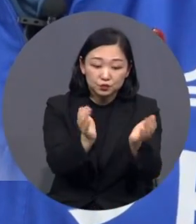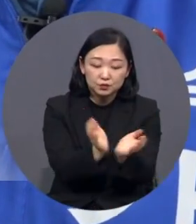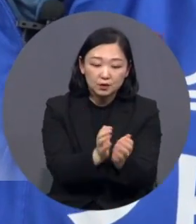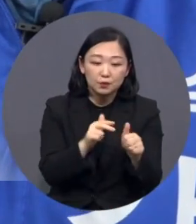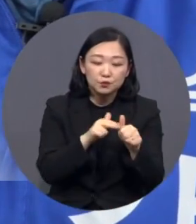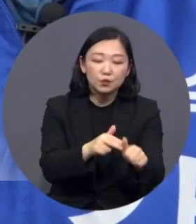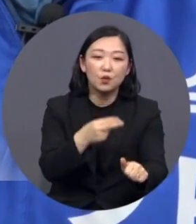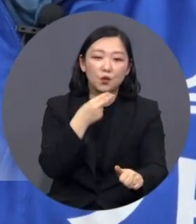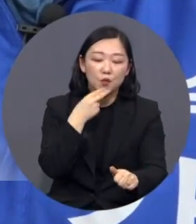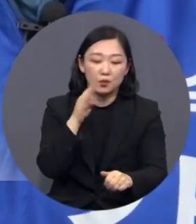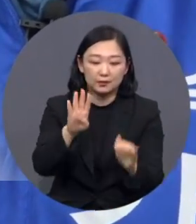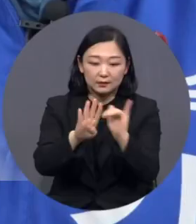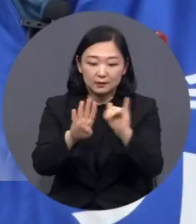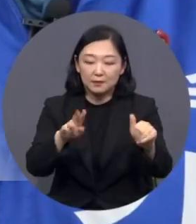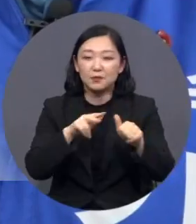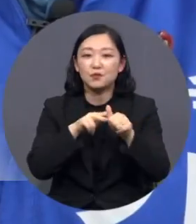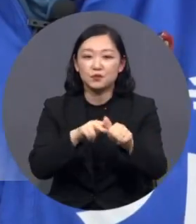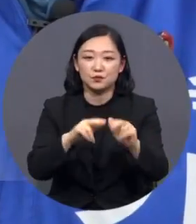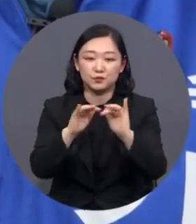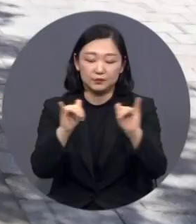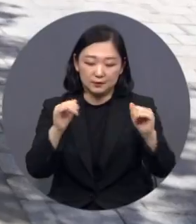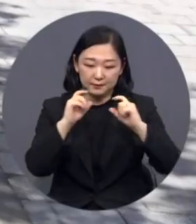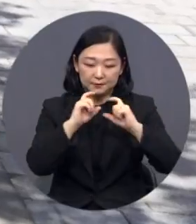가운데 4명이 출사표를 던졌습니다.